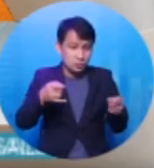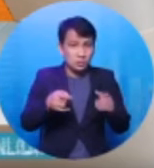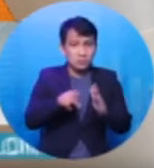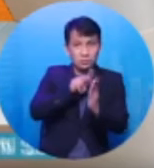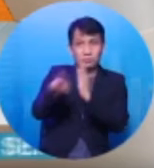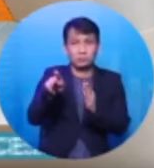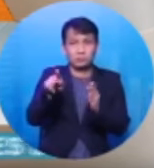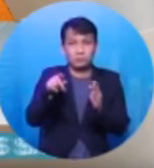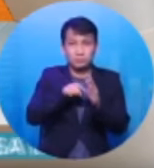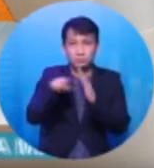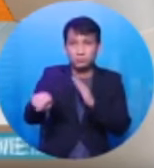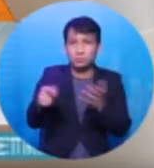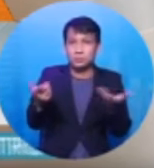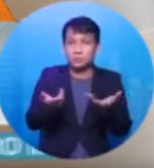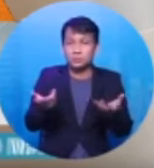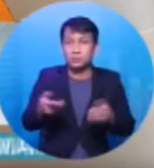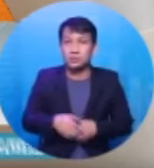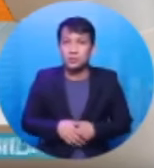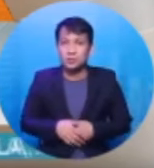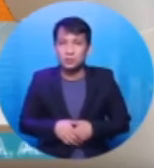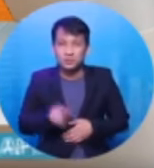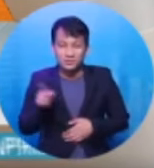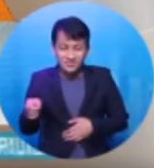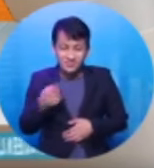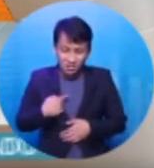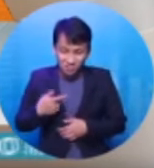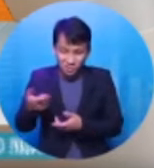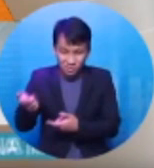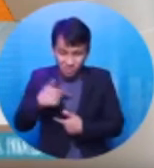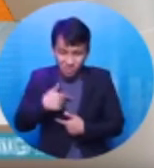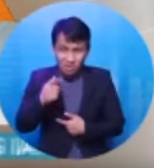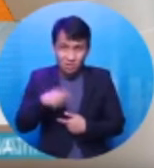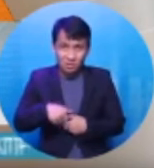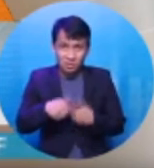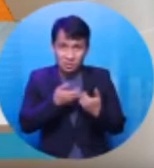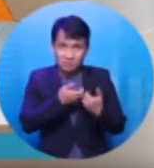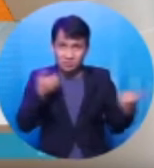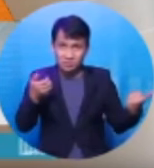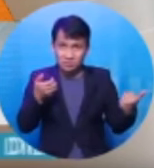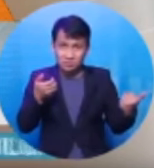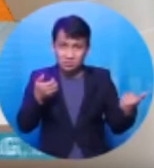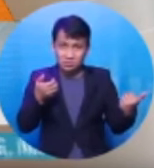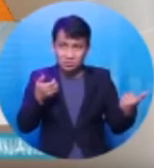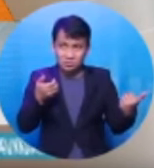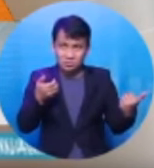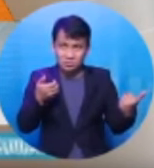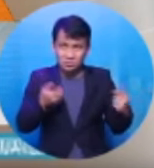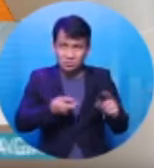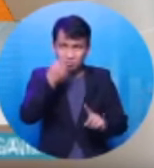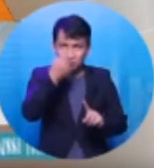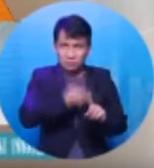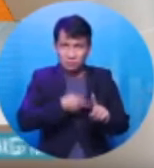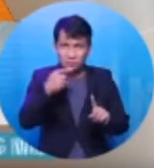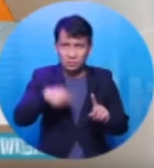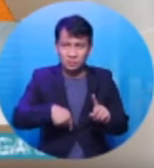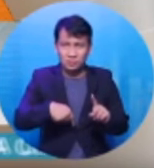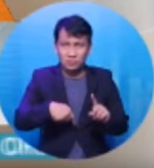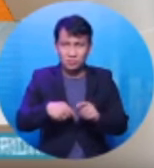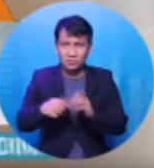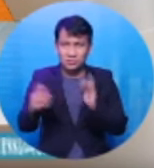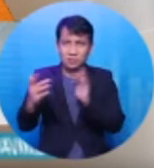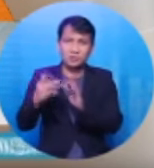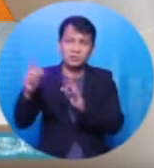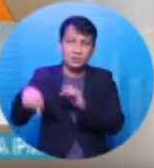papatay ng tao? Ano ibig sabihin po nun? Yung asawa ko, sir, gusto na po humiwalay. Almost 1 month po na hindi na po niya